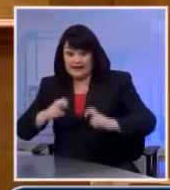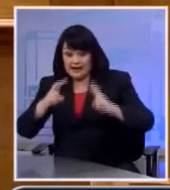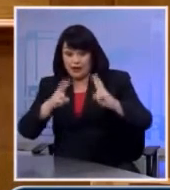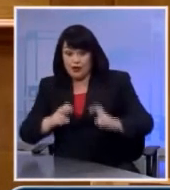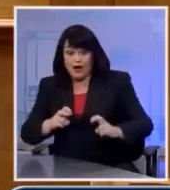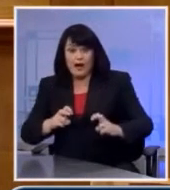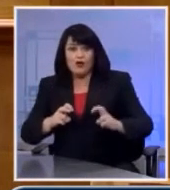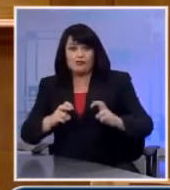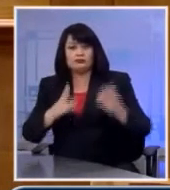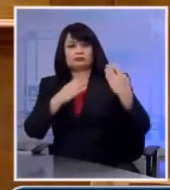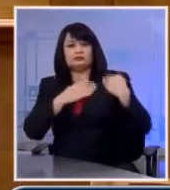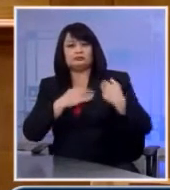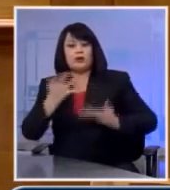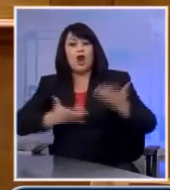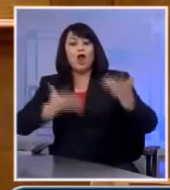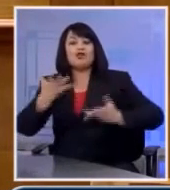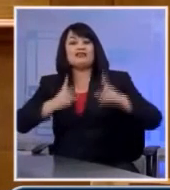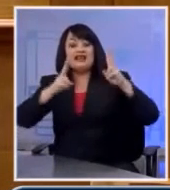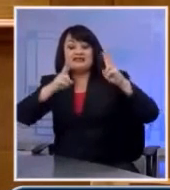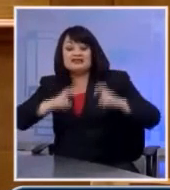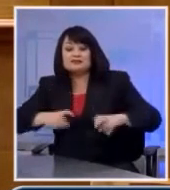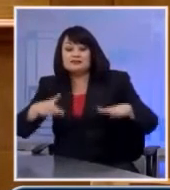ορκωτών λογιστών στα ταμεία του κόμματός σας.